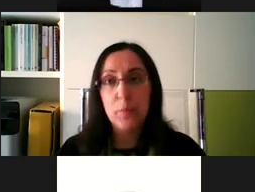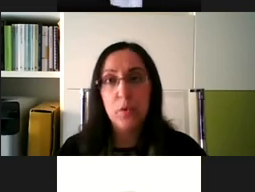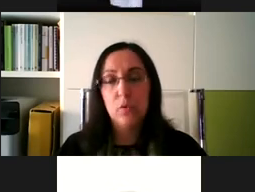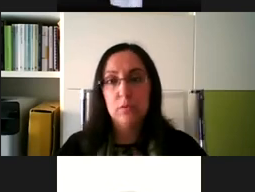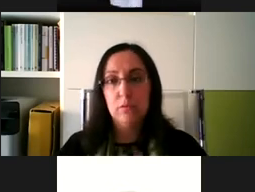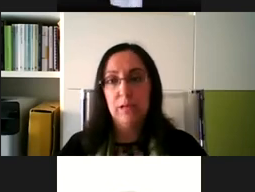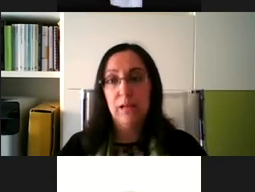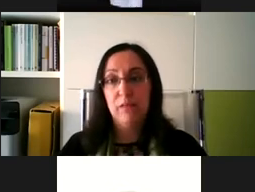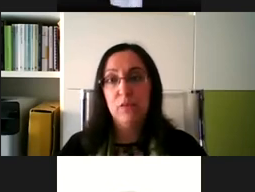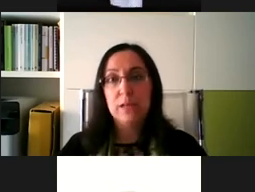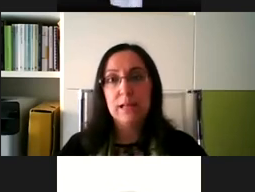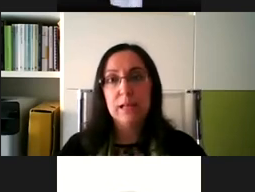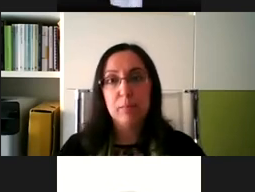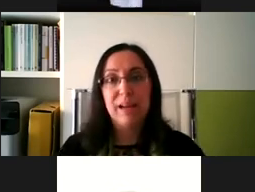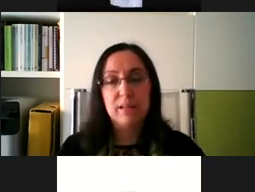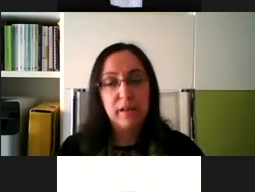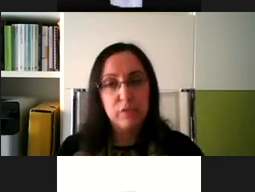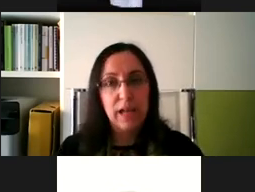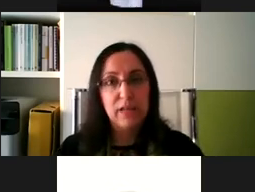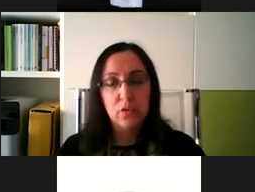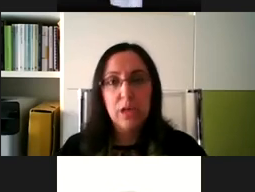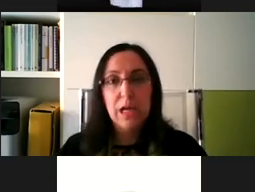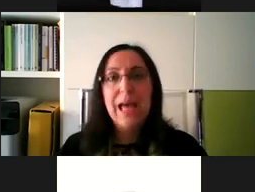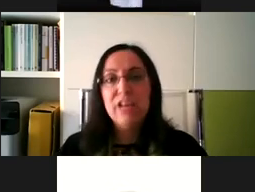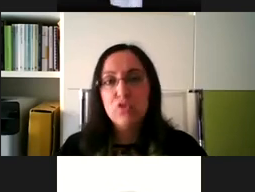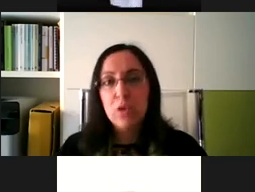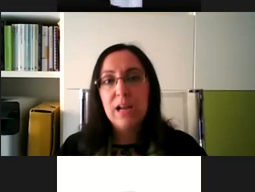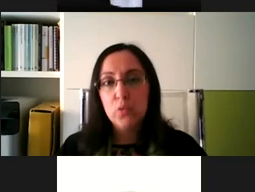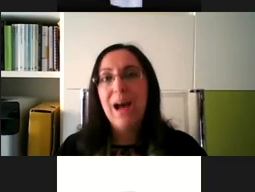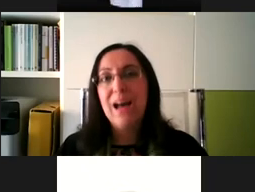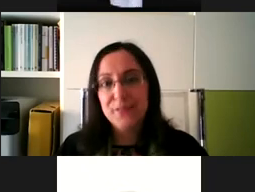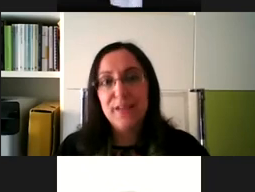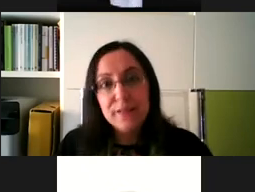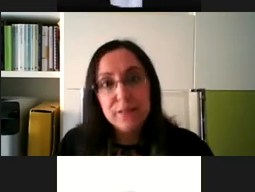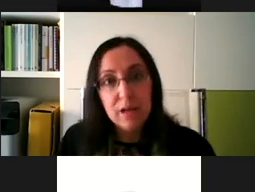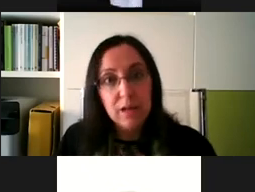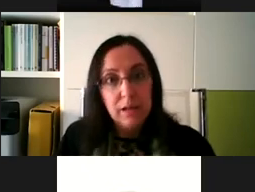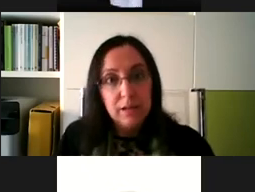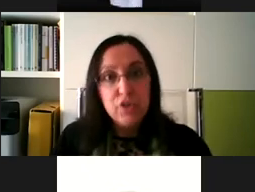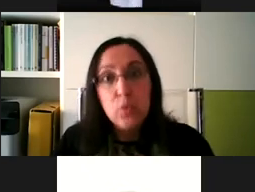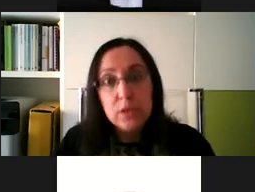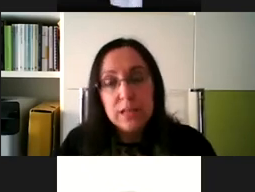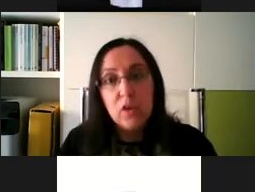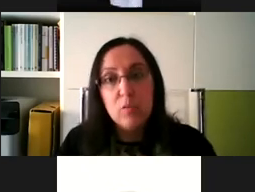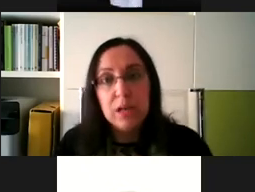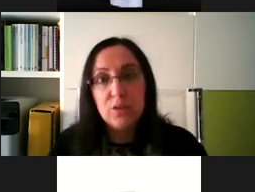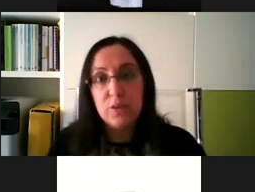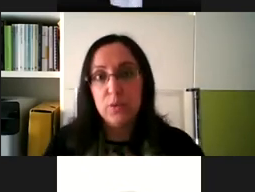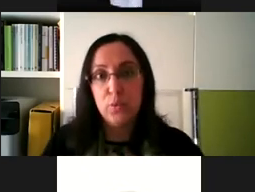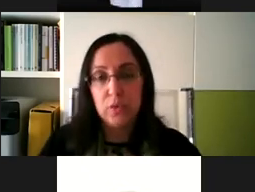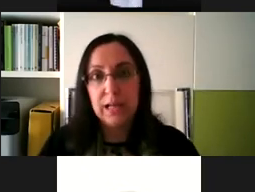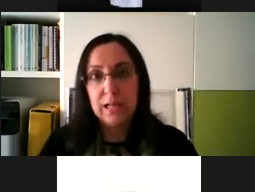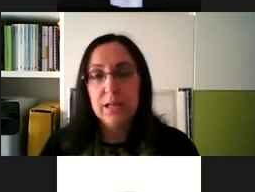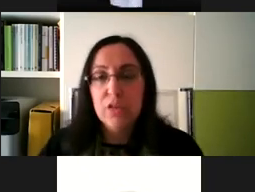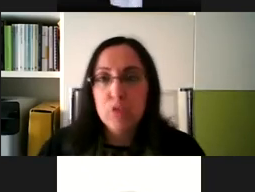riguarda proprio la figura del partner violento e cioè la sua assenza nei circuiti della comunicazione